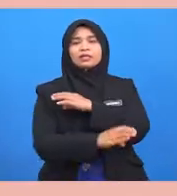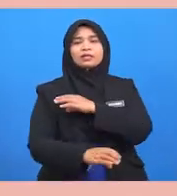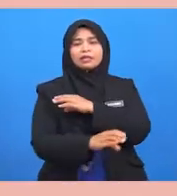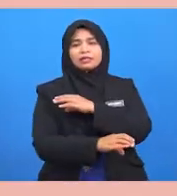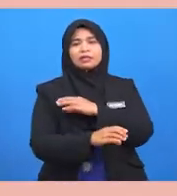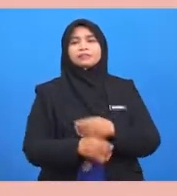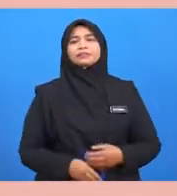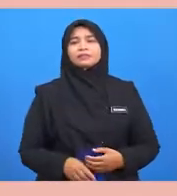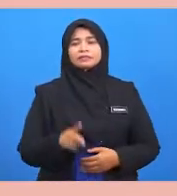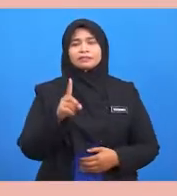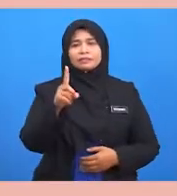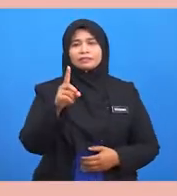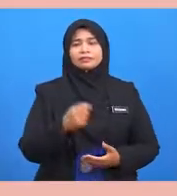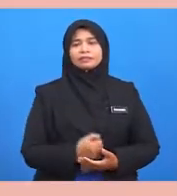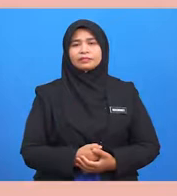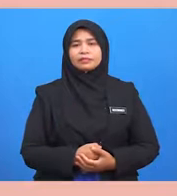Pertama,